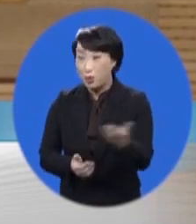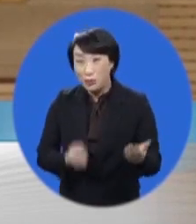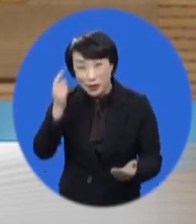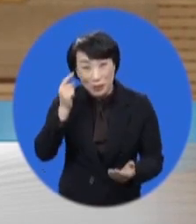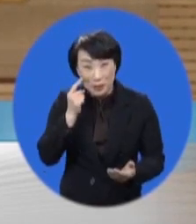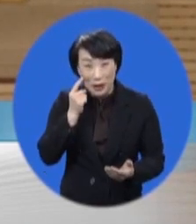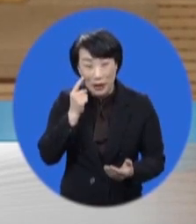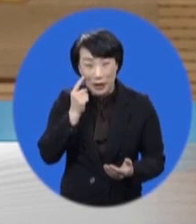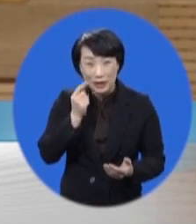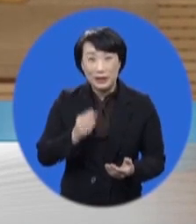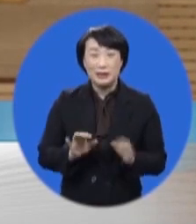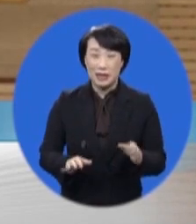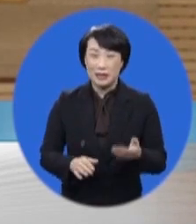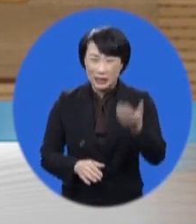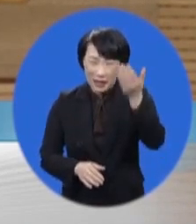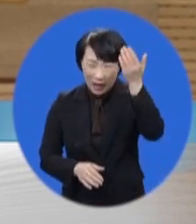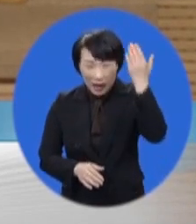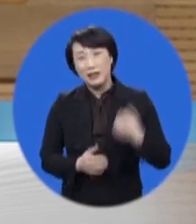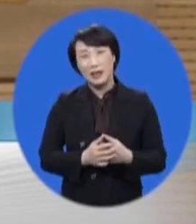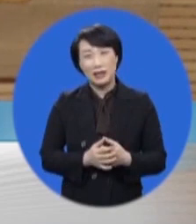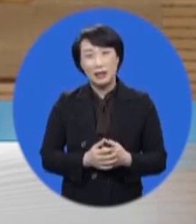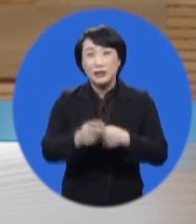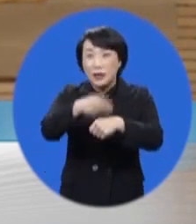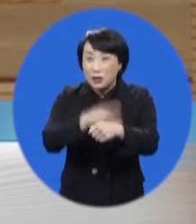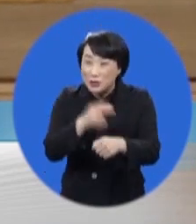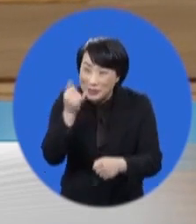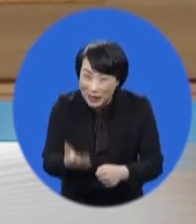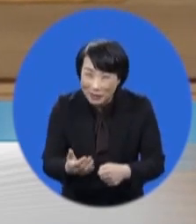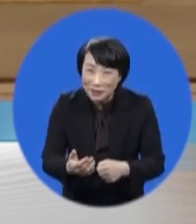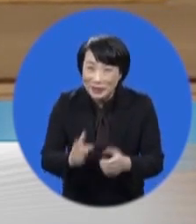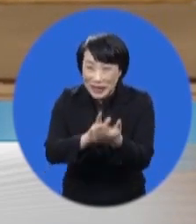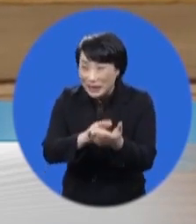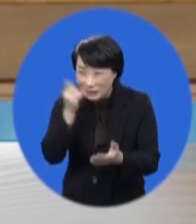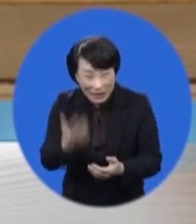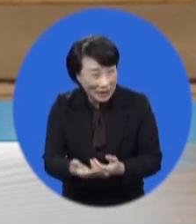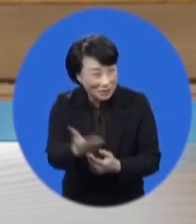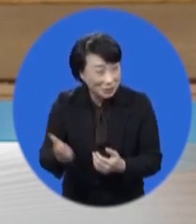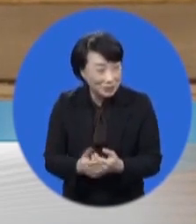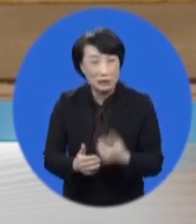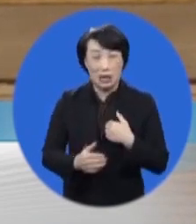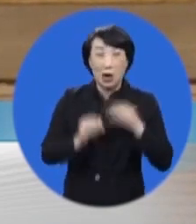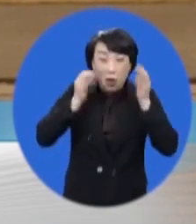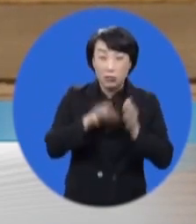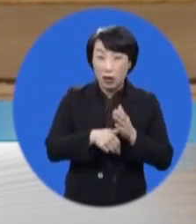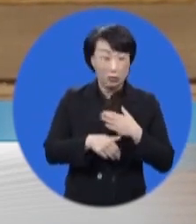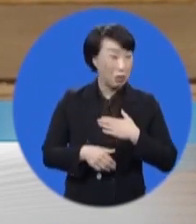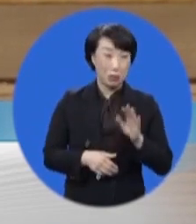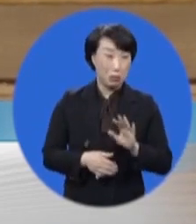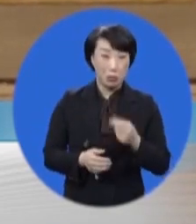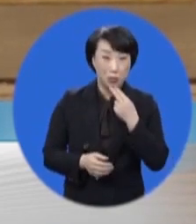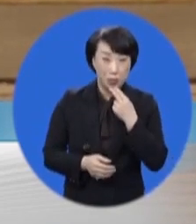보세요, 옛날에 의사가 어디 있습니까? 약이 어디 있습니까? 우리 시대만 해도